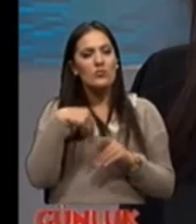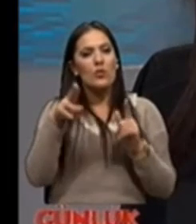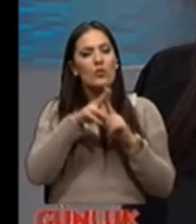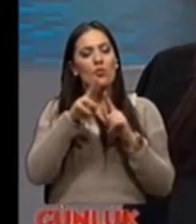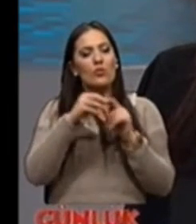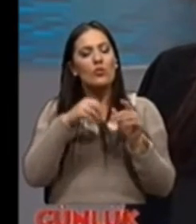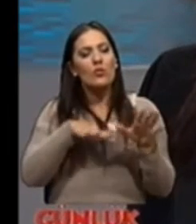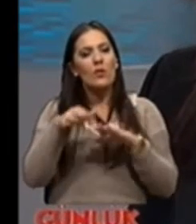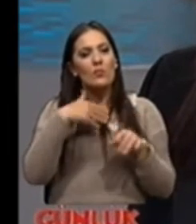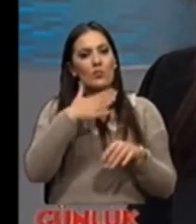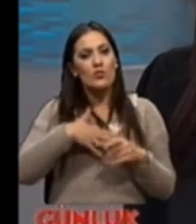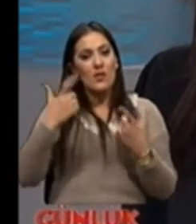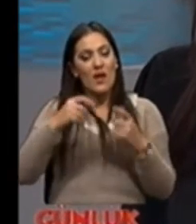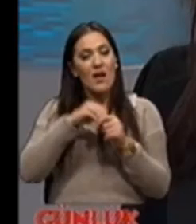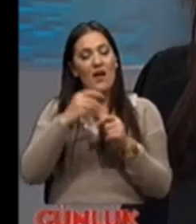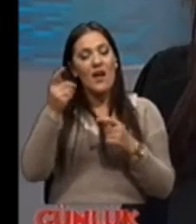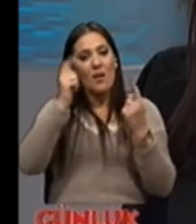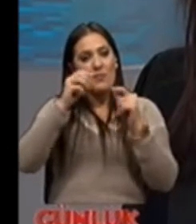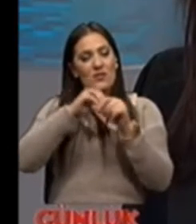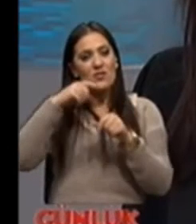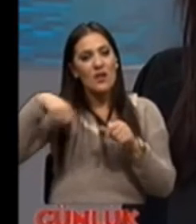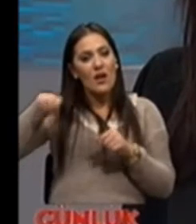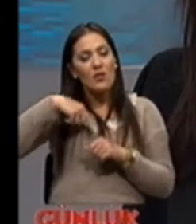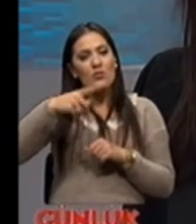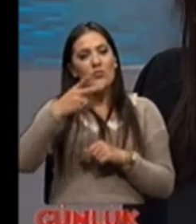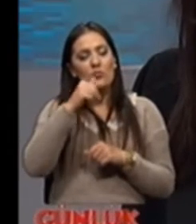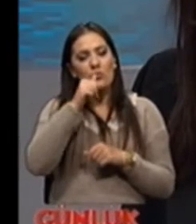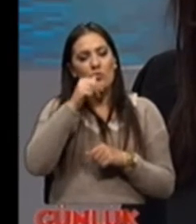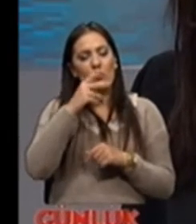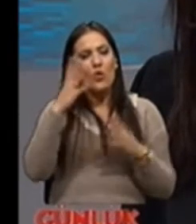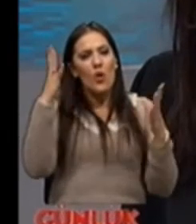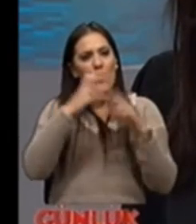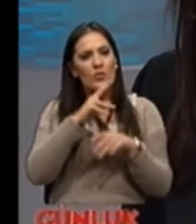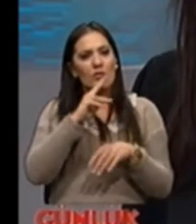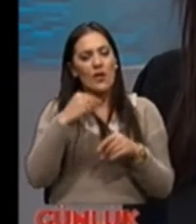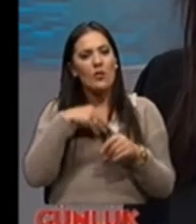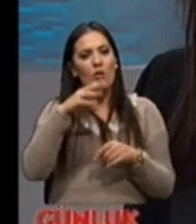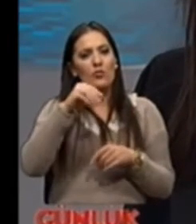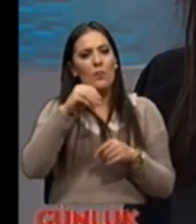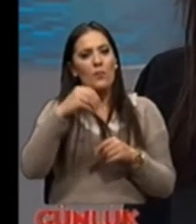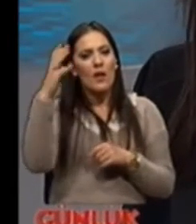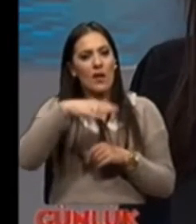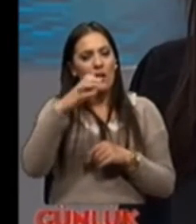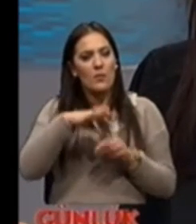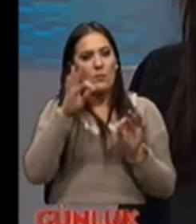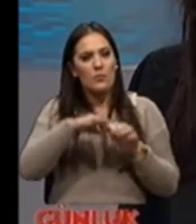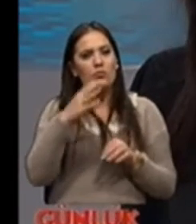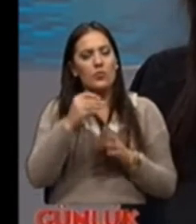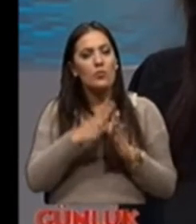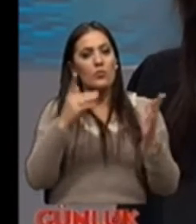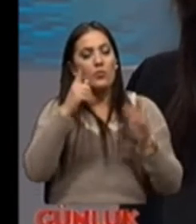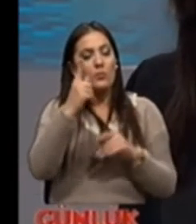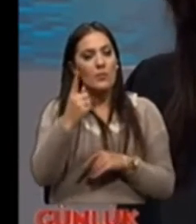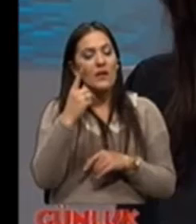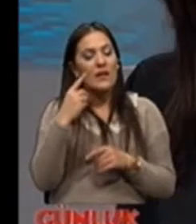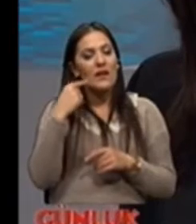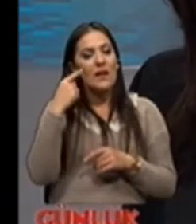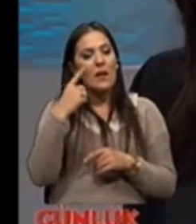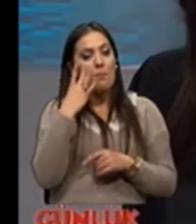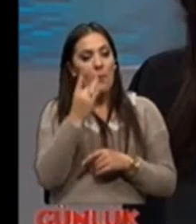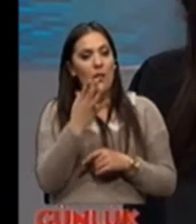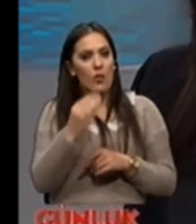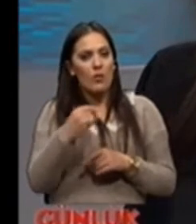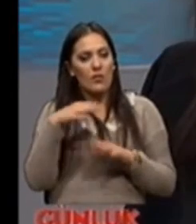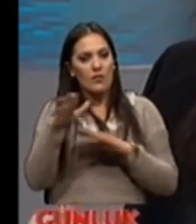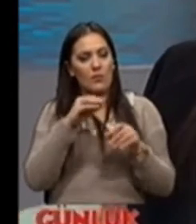Bursa'da sular sarı, koyu renkli, topraklı akmaya başlamıştı. Yani çok büyük bir ipucu olarak karşımıza çıkabiliyor. Bunlar tabii